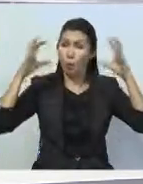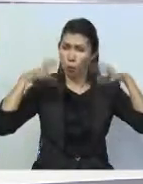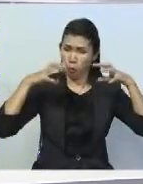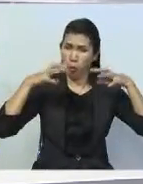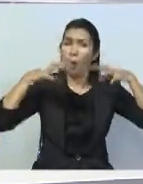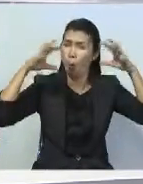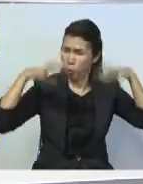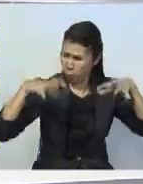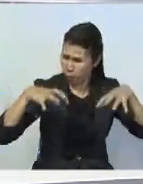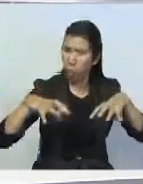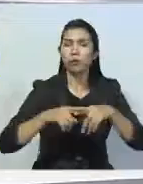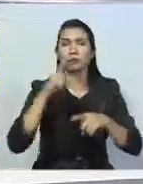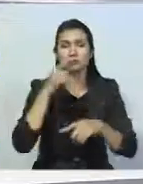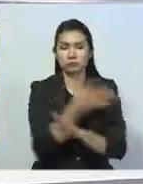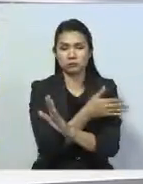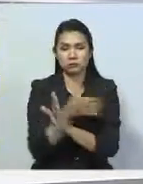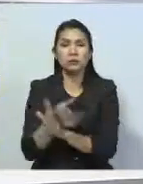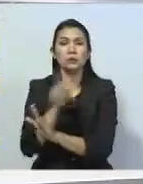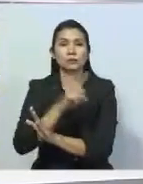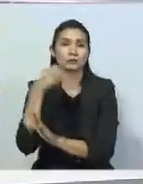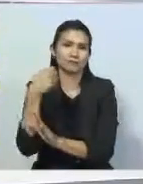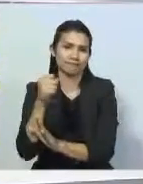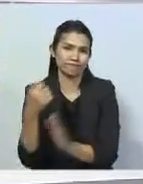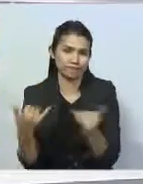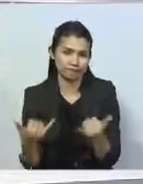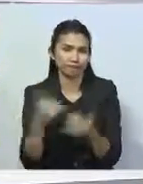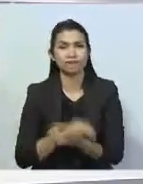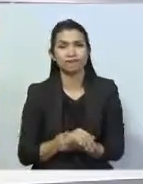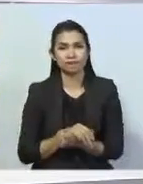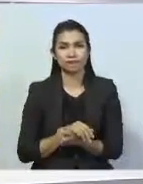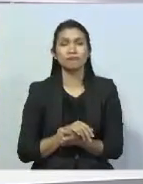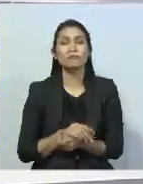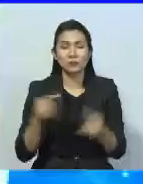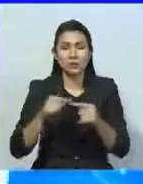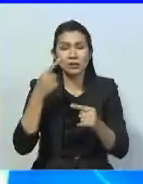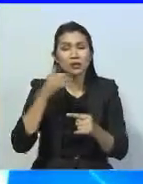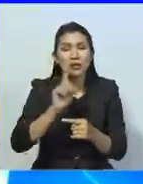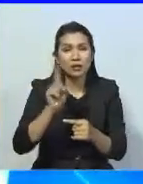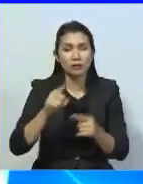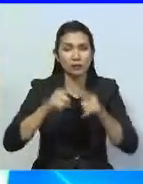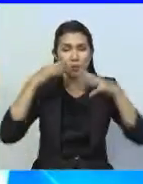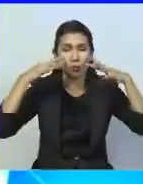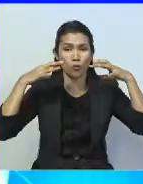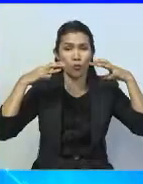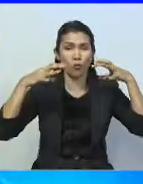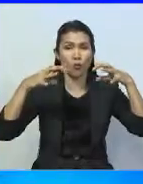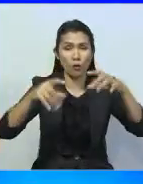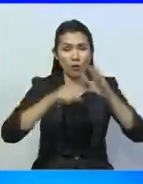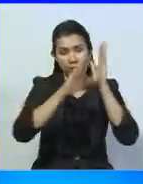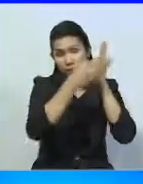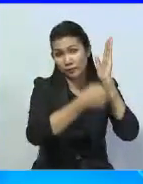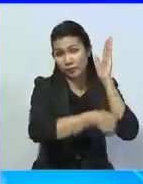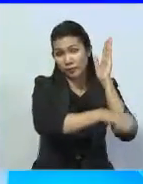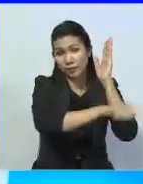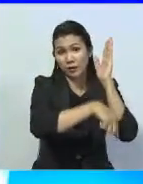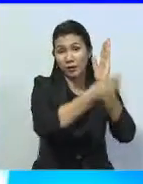หนักถึงหนักมากไปจนถึงวันที่10พฤศจิกายนนี้ด้วยค่ะโดยหย่อมความกดอากาศต่ำนะคะปกคลุมที่บริเวณอ่าวไทยตอน